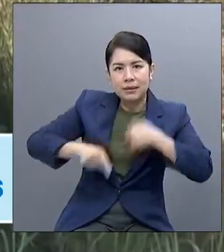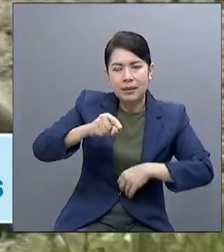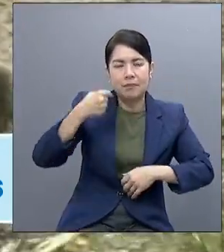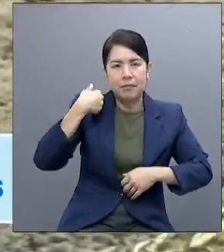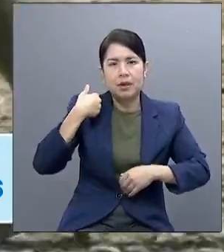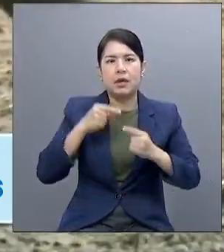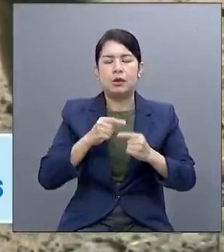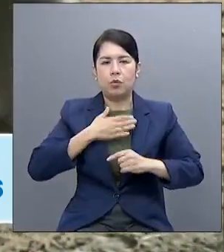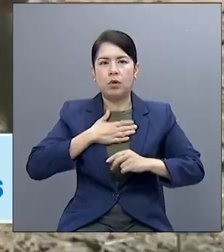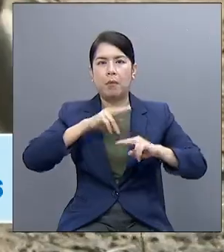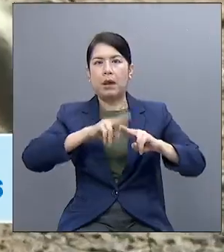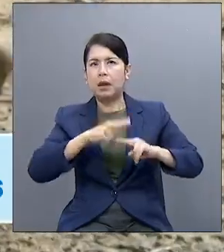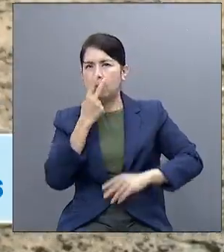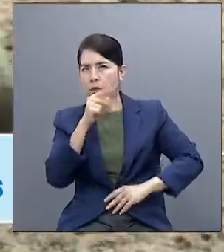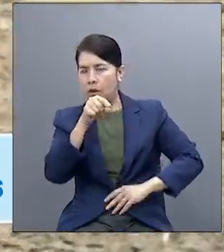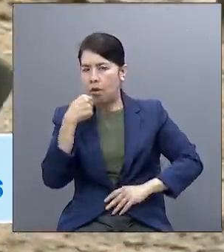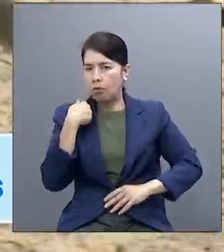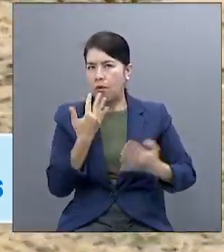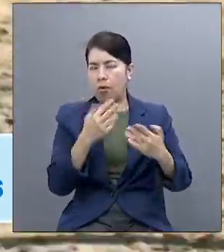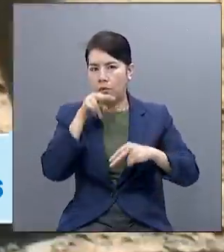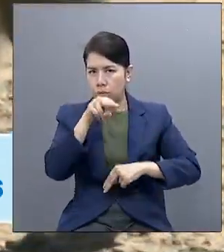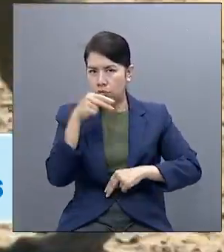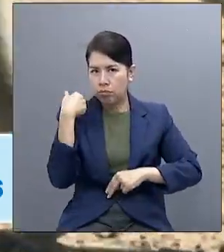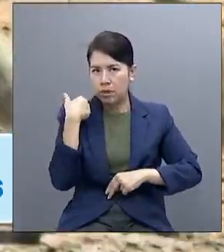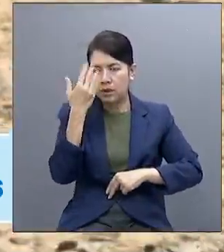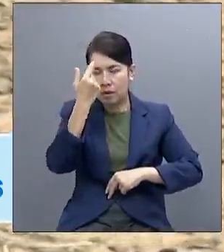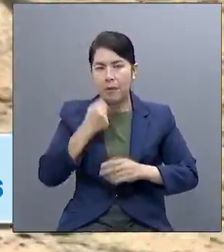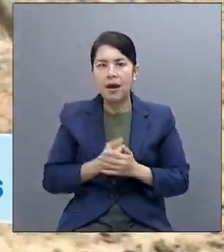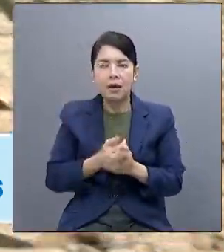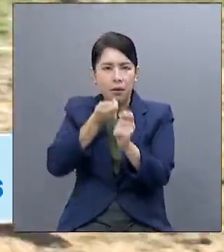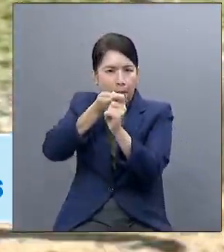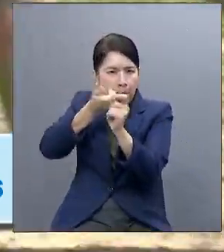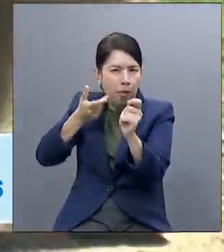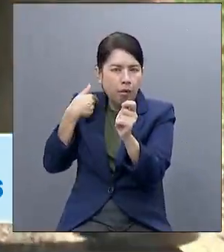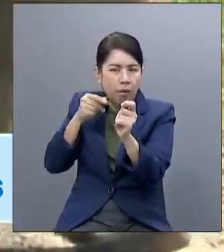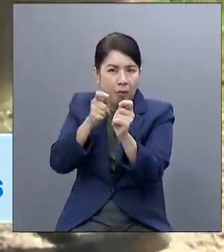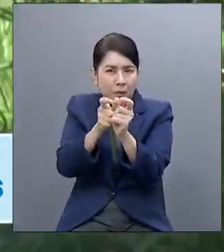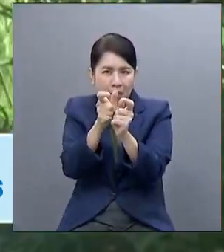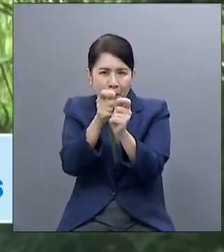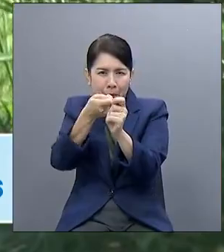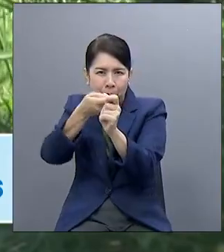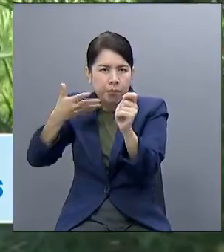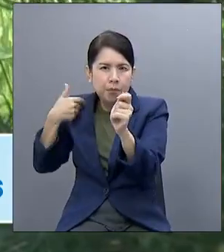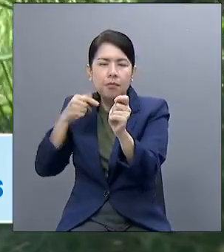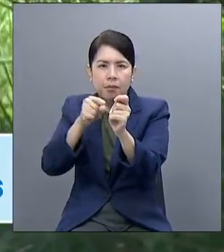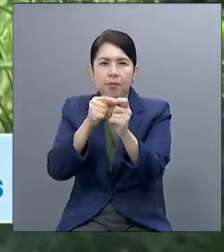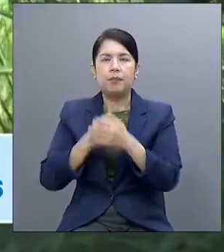มานั่งเฝ้าแบบนี้เป็นประจำทุกวันมาพร้อมกับหนังสติ๊กคู่ใจเพื่อขับไล่ฝูงลิงกลับเข้าป่